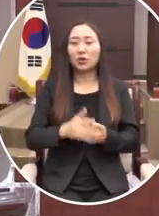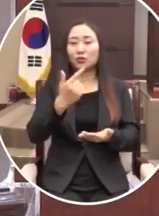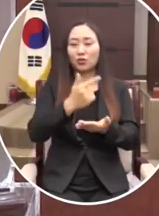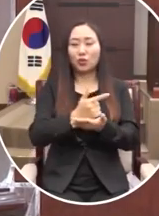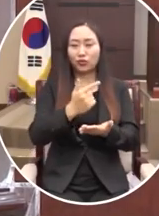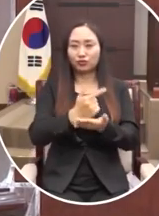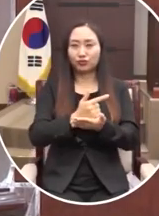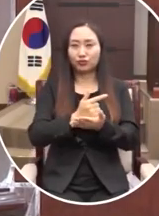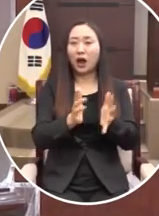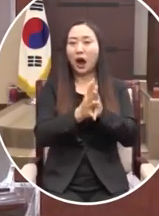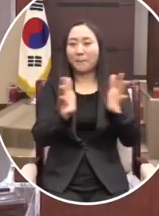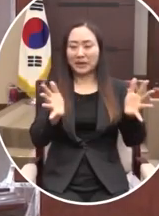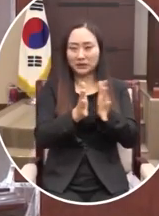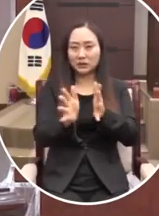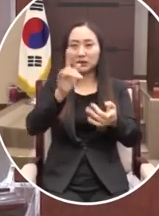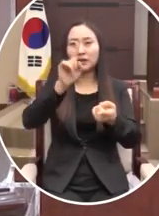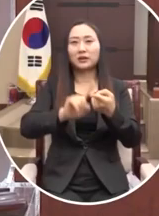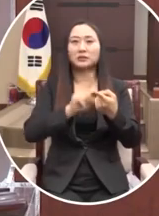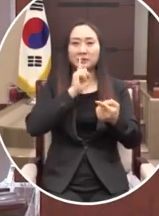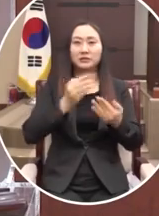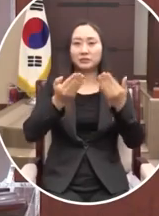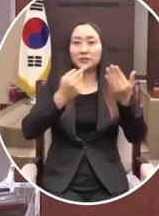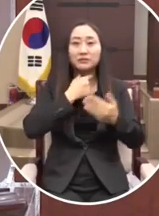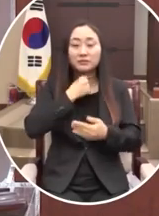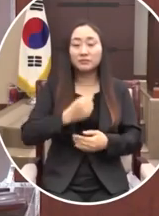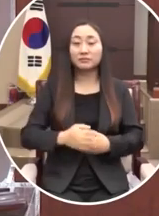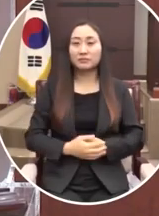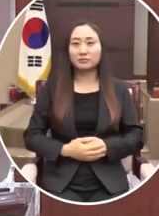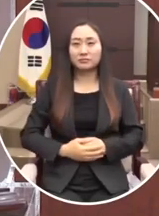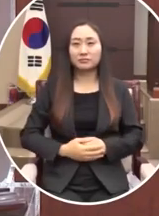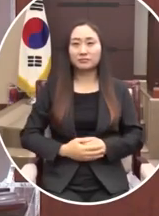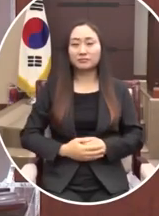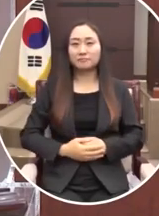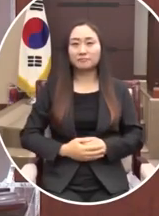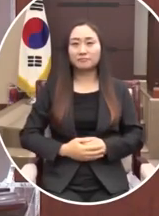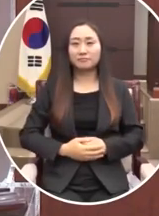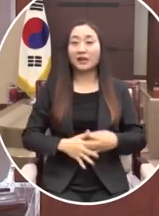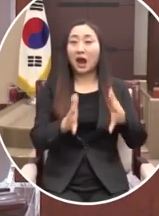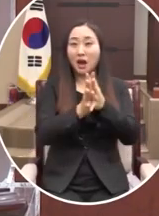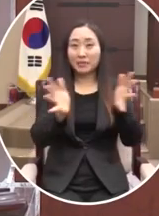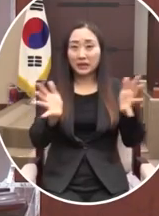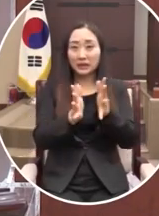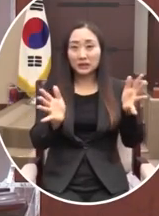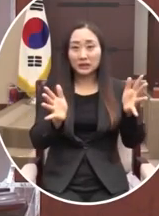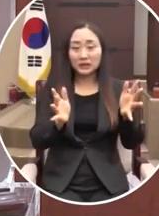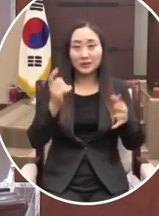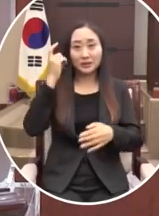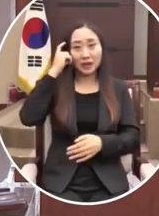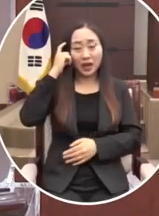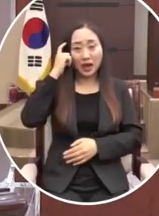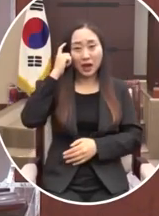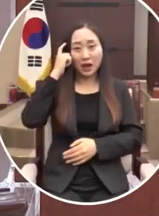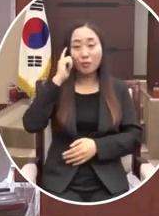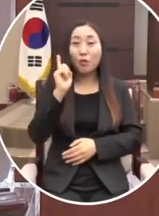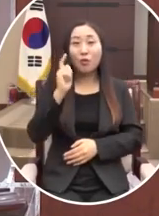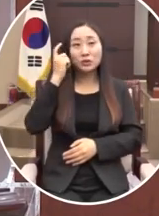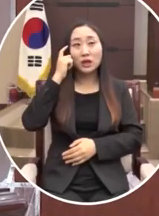특성 중 하나인 아파트에 대해서 말씀드리고자 합니다. 여러분들은 아파트 하면 뭐가